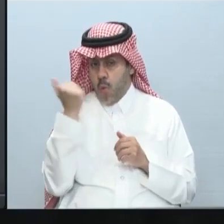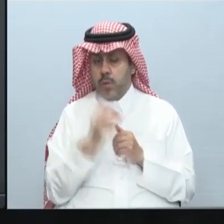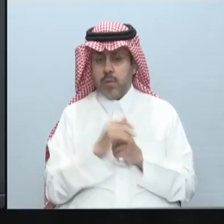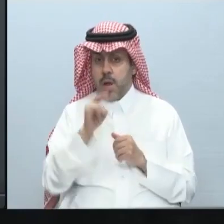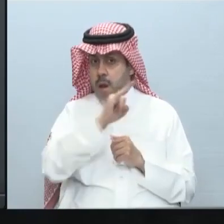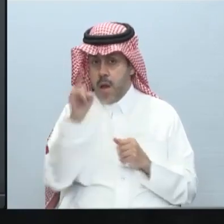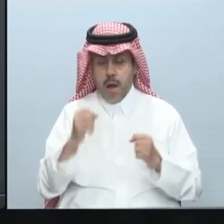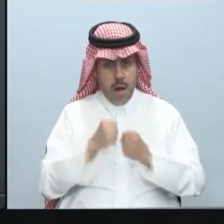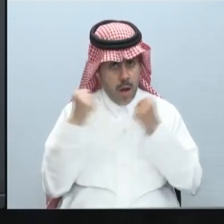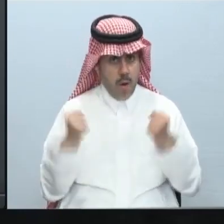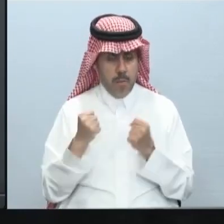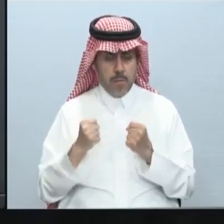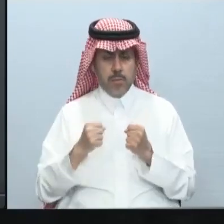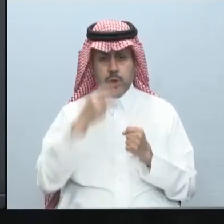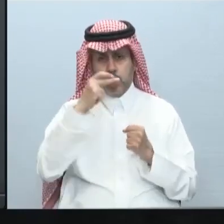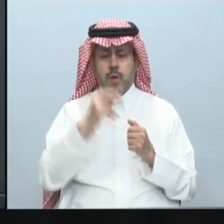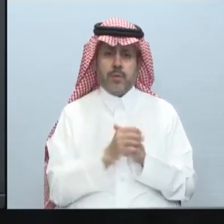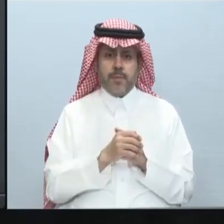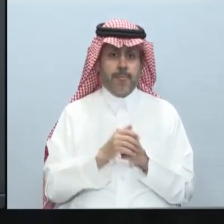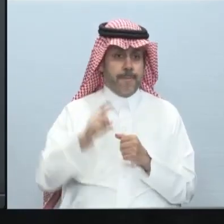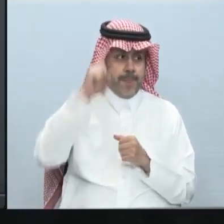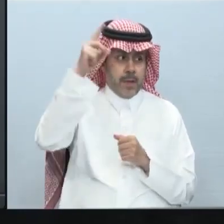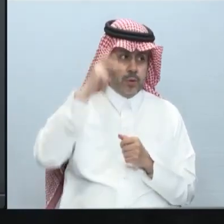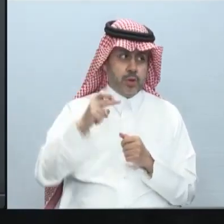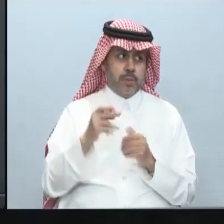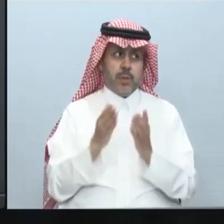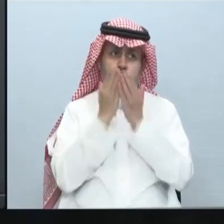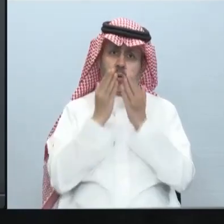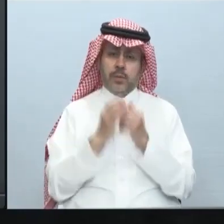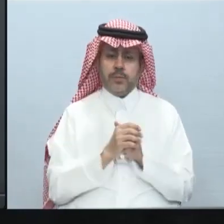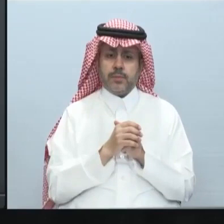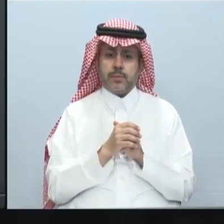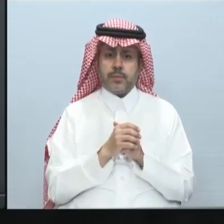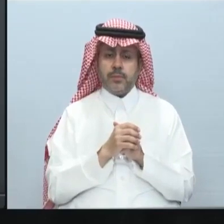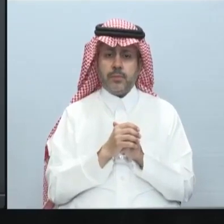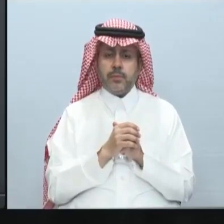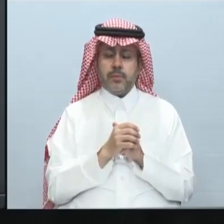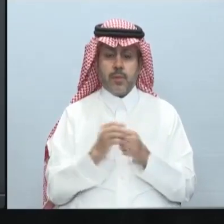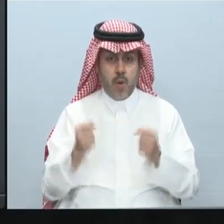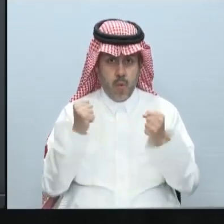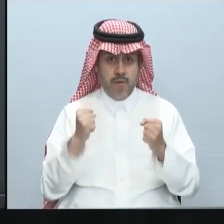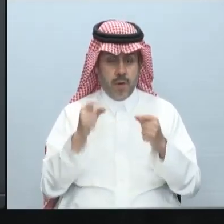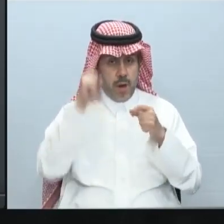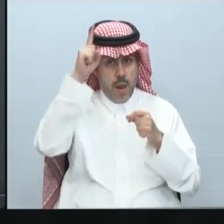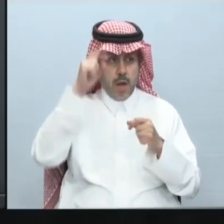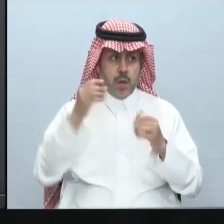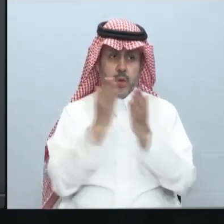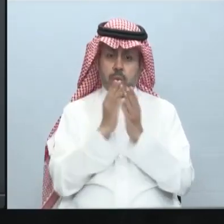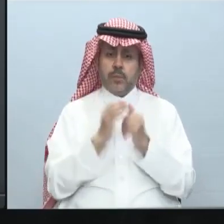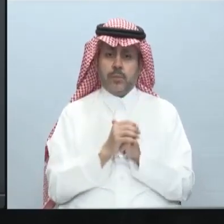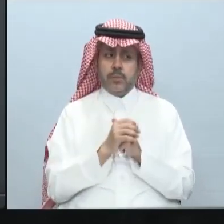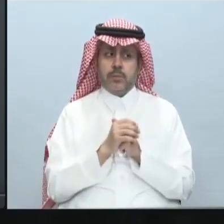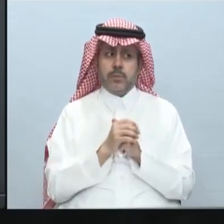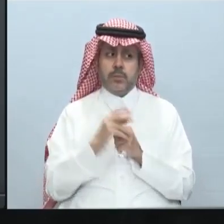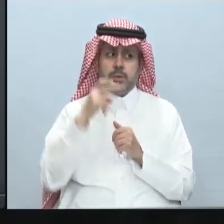اهم بالاجابه فان الله مجيب الدعاء ولكن اهم بالدعاء اذا وفقك الله للدعاء فهو وفقك